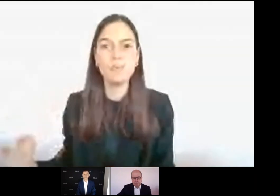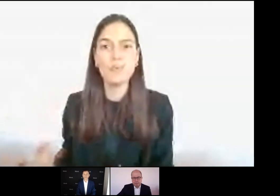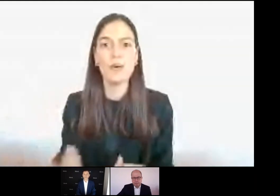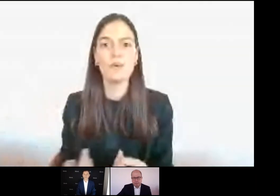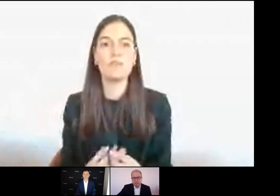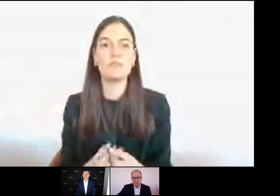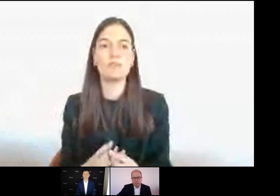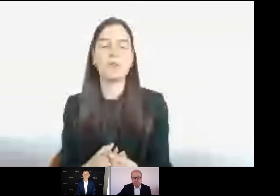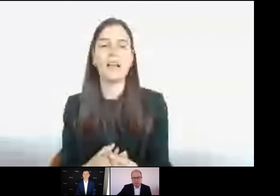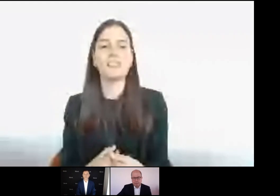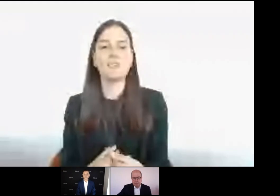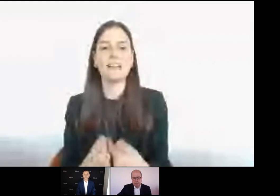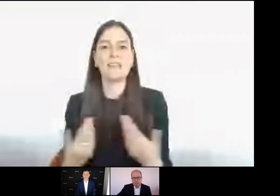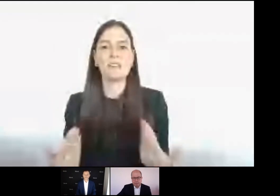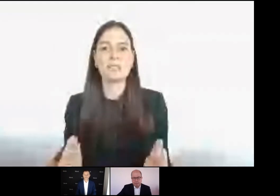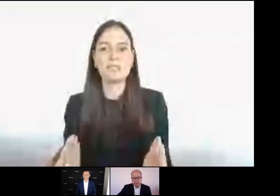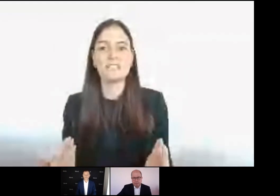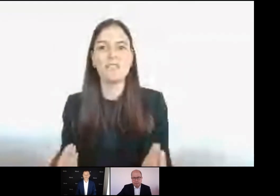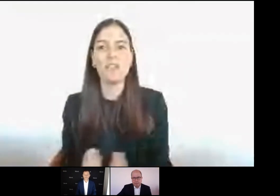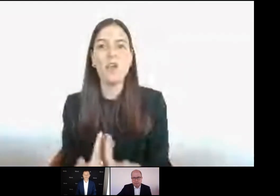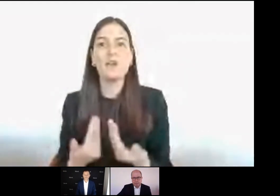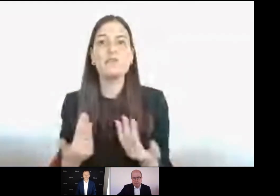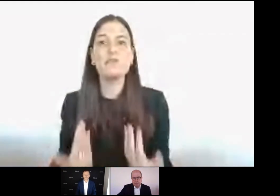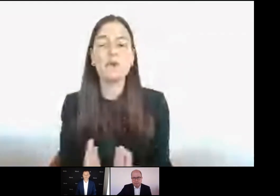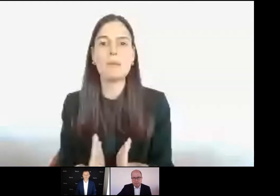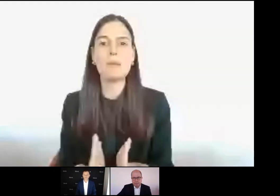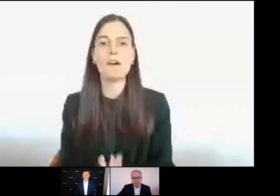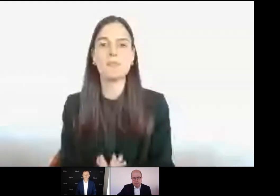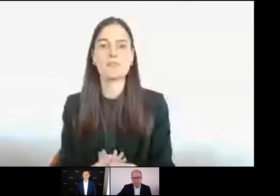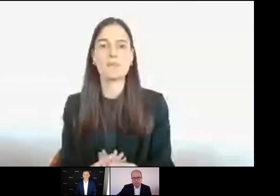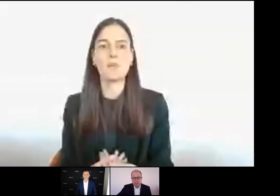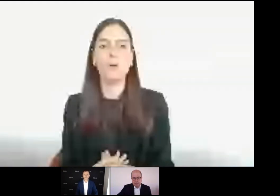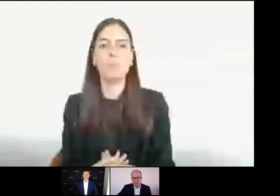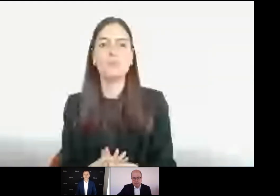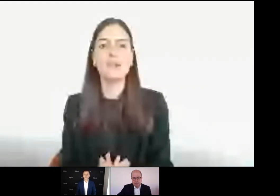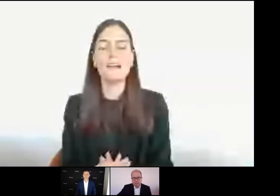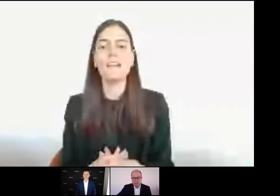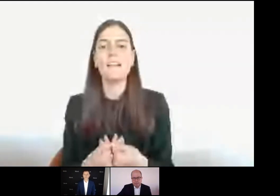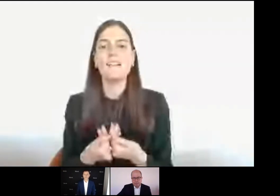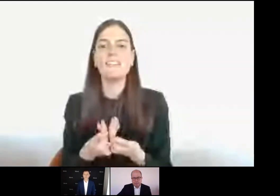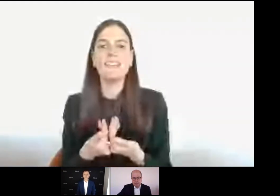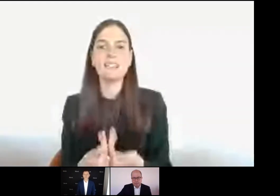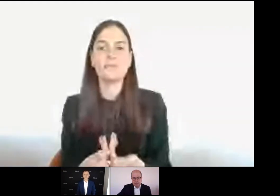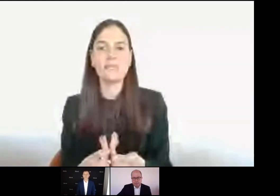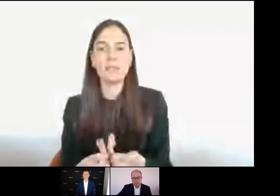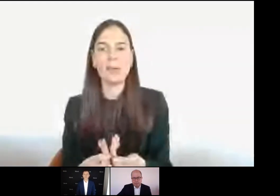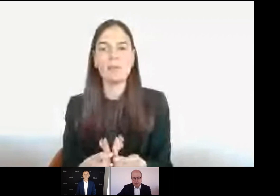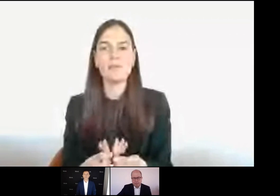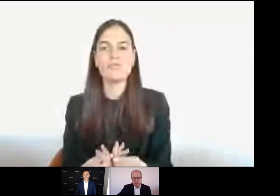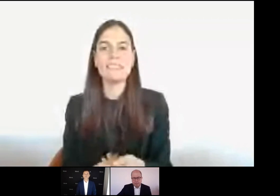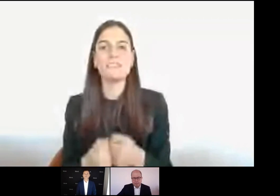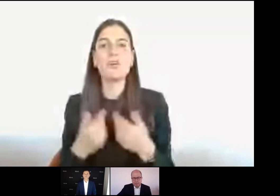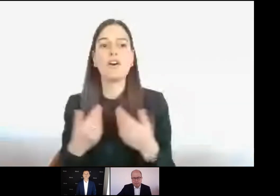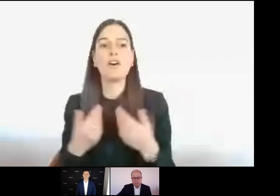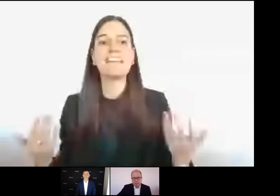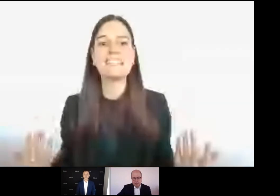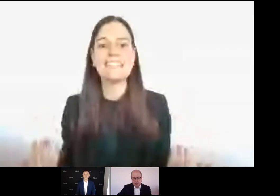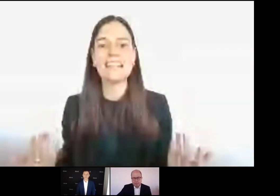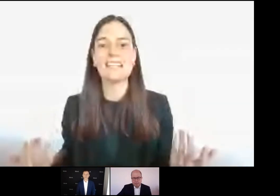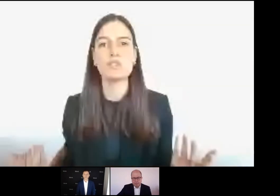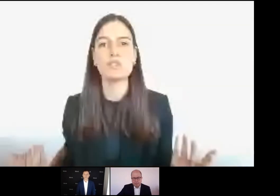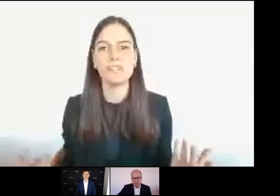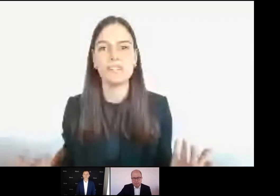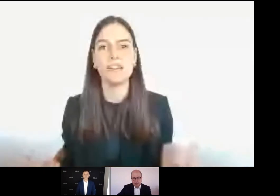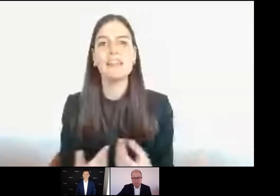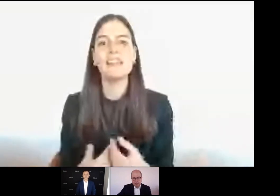on va plus loin au niveau de la transmission, une fois que les parents ne sont plus là, la société permet aussi